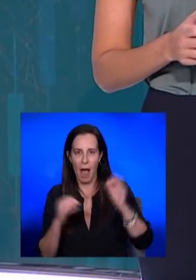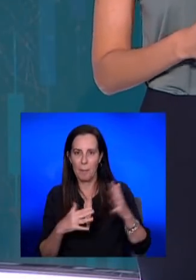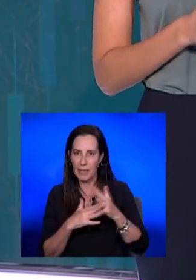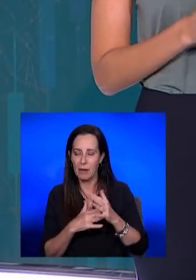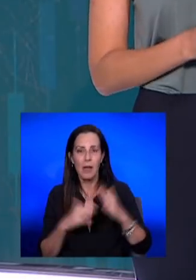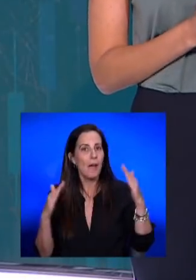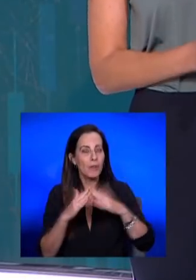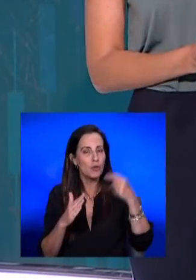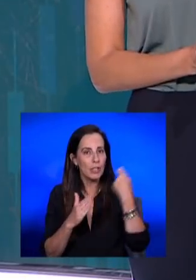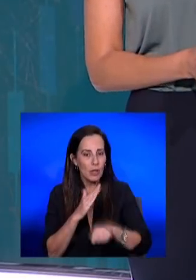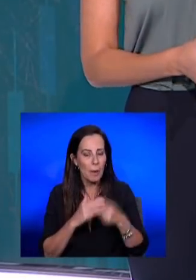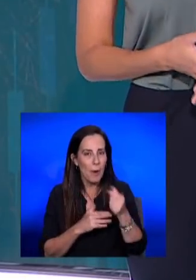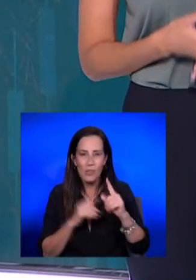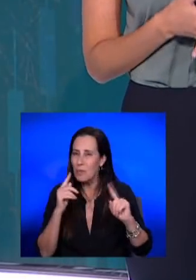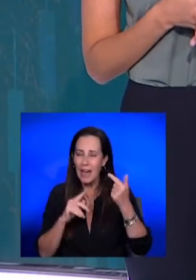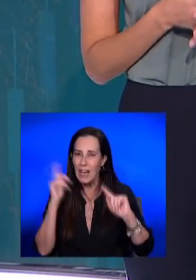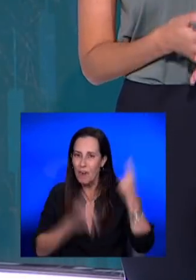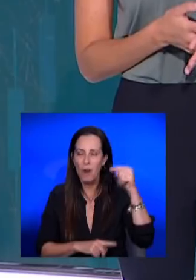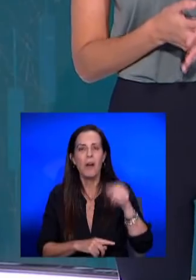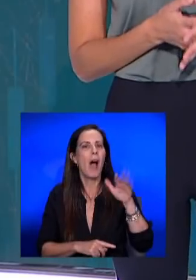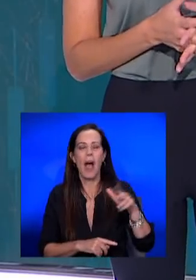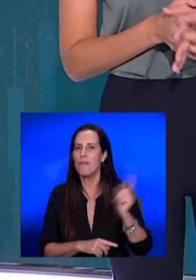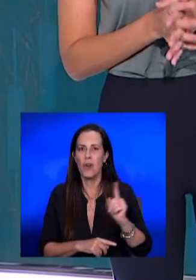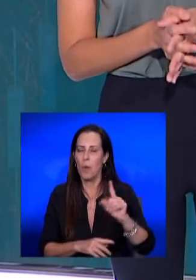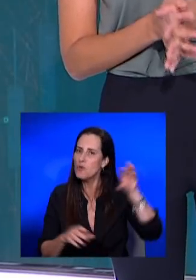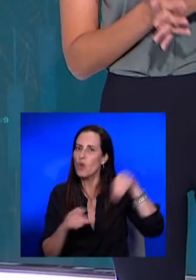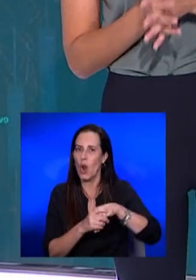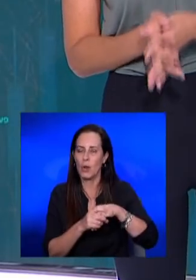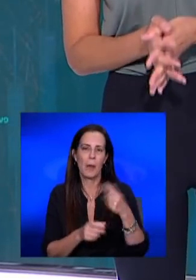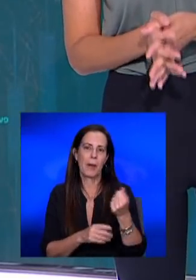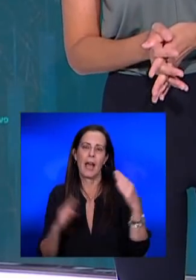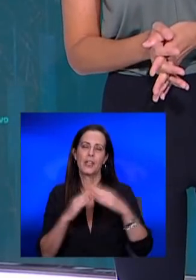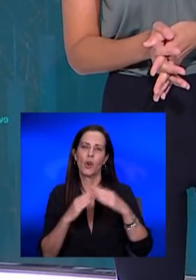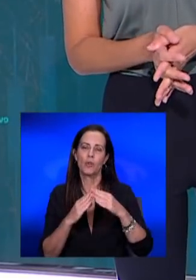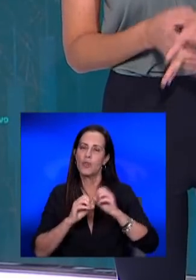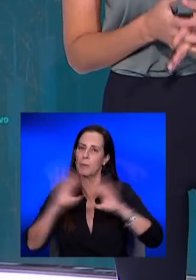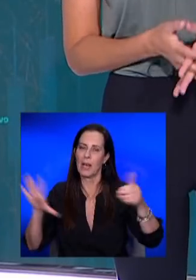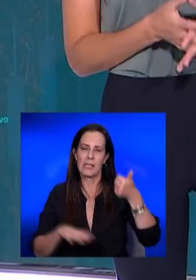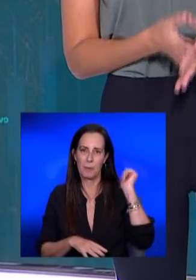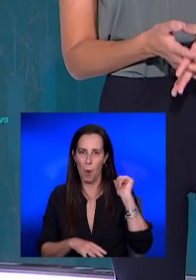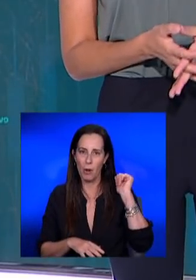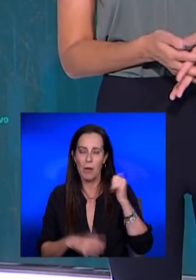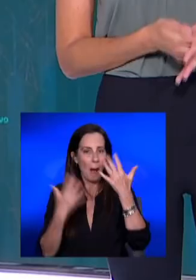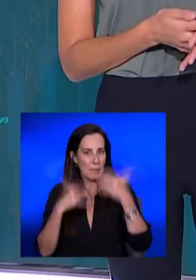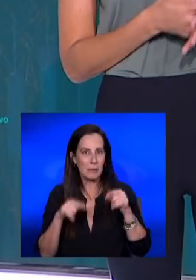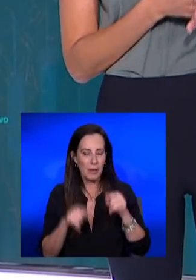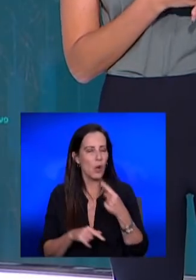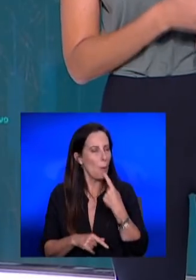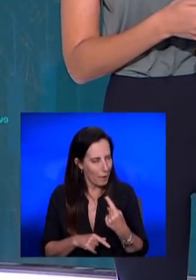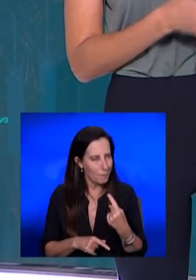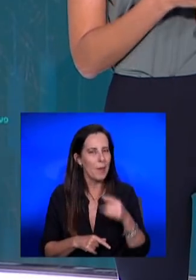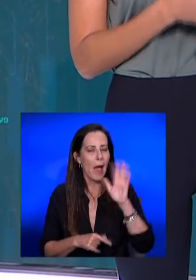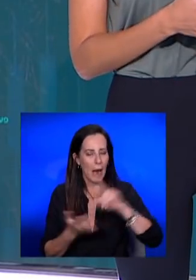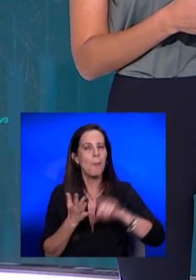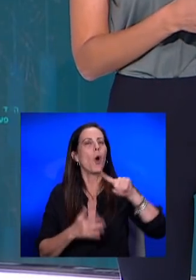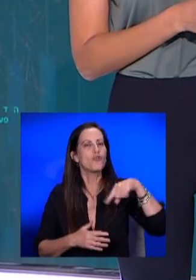והדירות שנרכשו בסכום העצום הזה אפילו לא משוקללות עדיין במחירי הדירות שהתפרסמו אתמול. המספר הזה רומז שכנראה גם בחודש